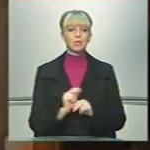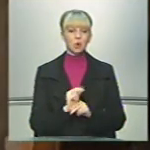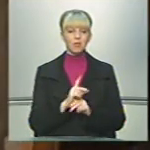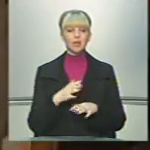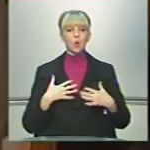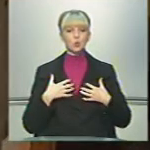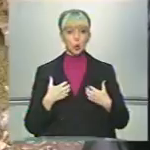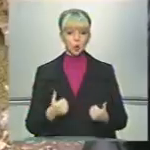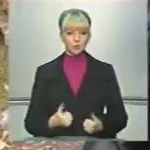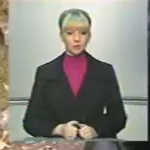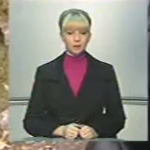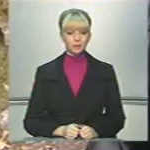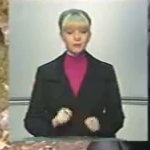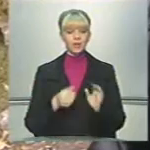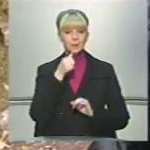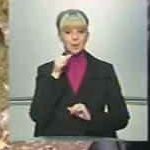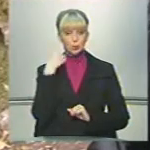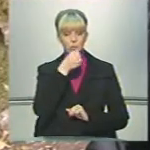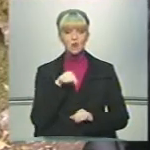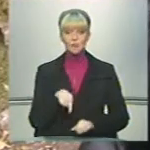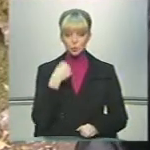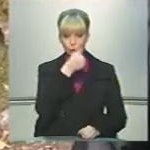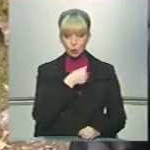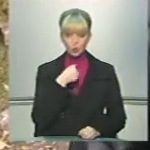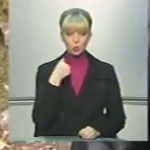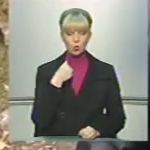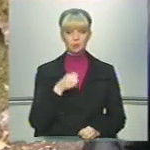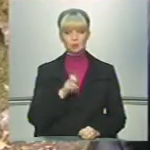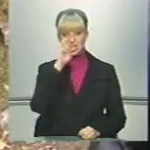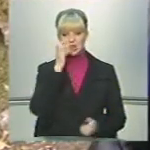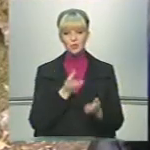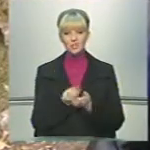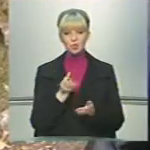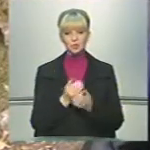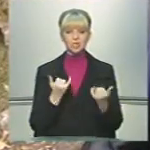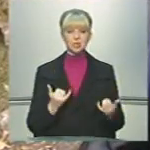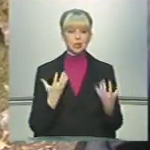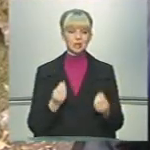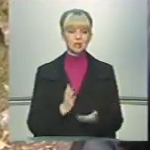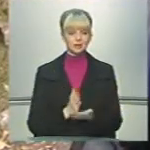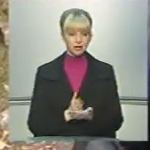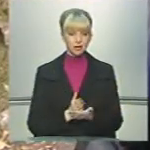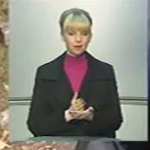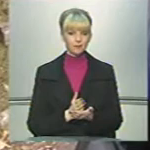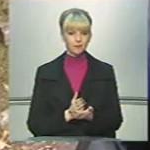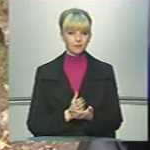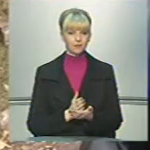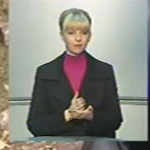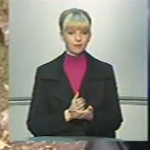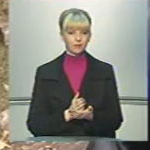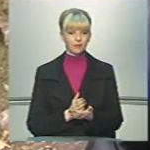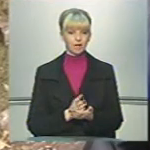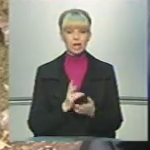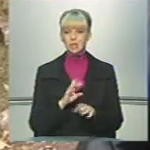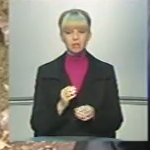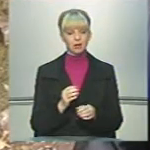та оздоровлення. Що як в минулому році, так і в цьому році державне фінансування на сьогоднішній день є і